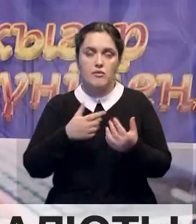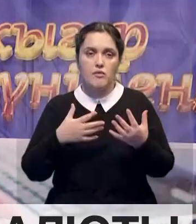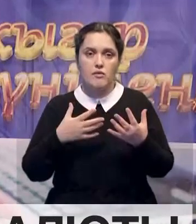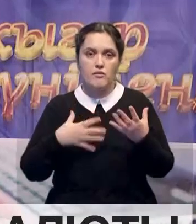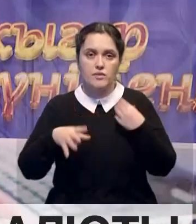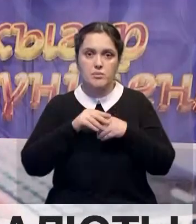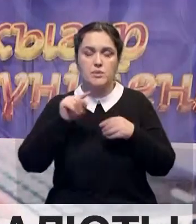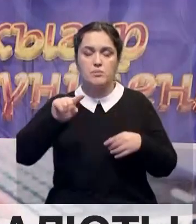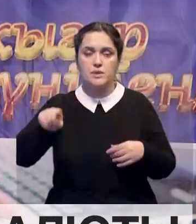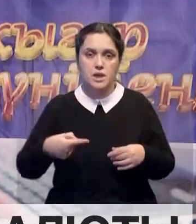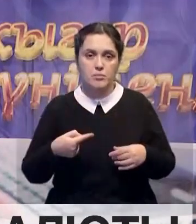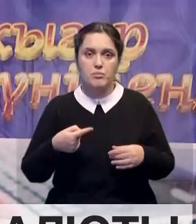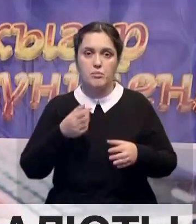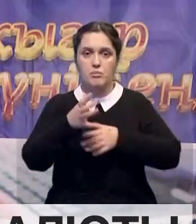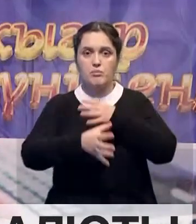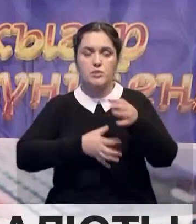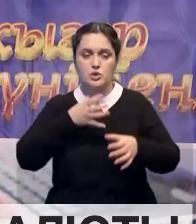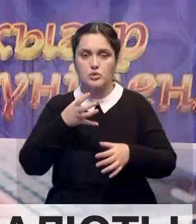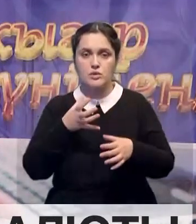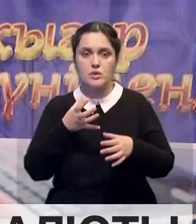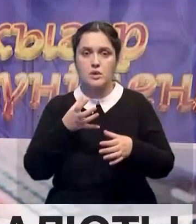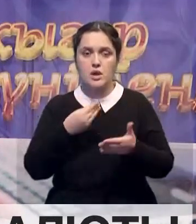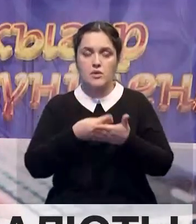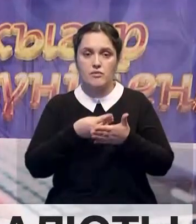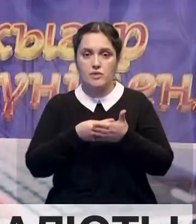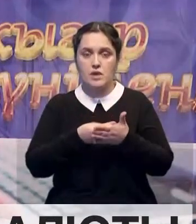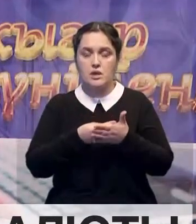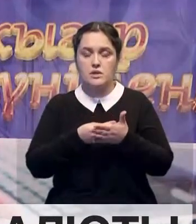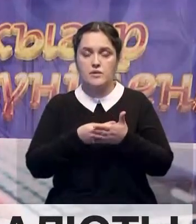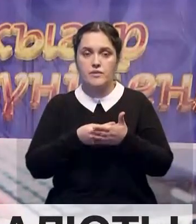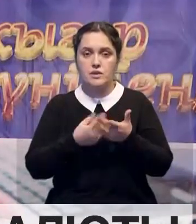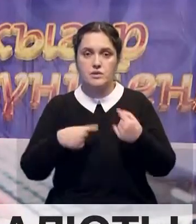всем тем требованиям международных финансовых институтов.